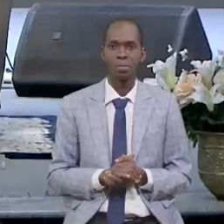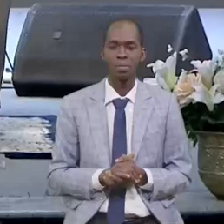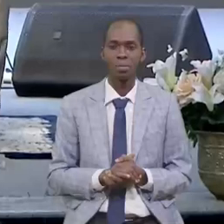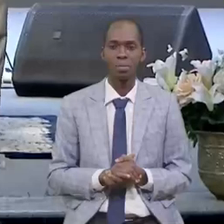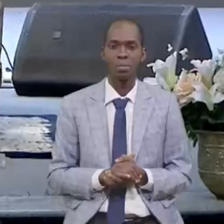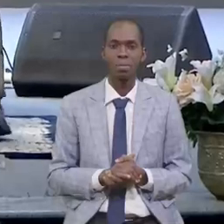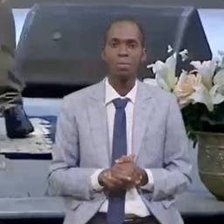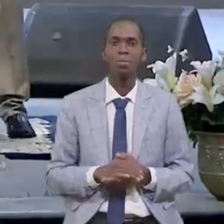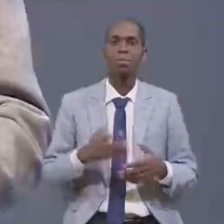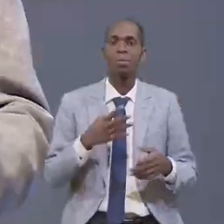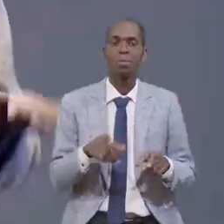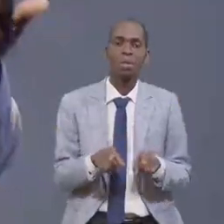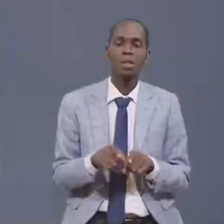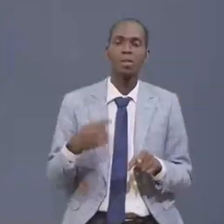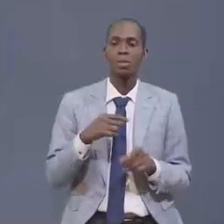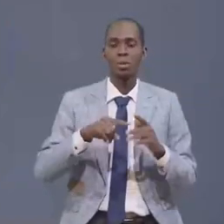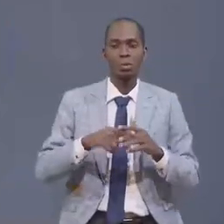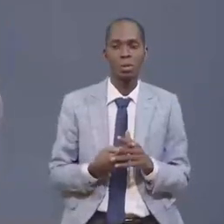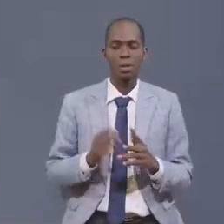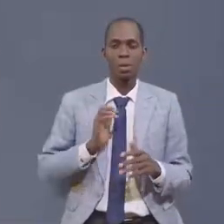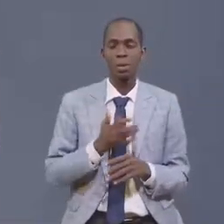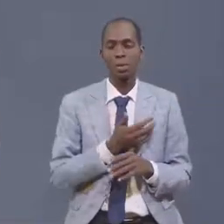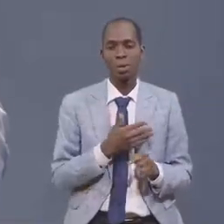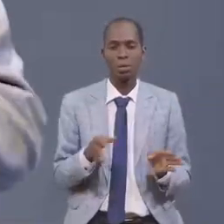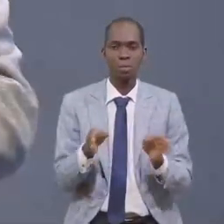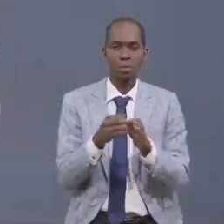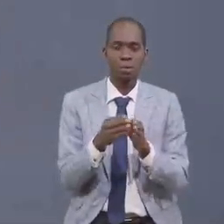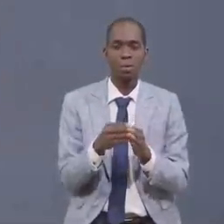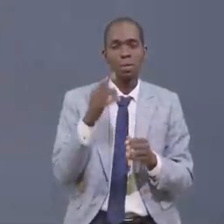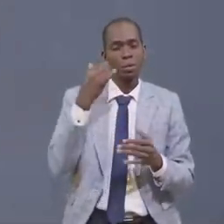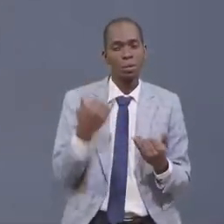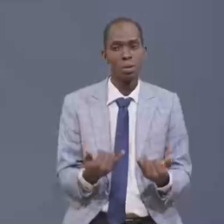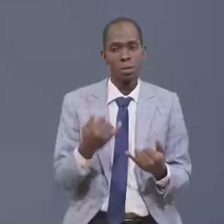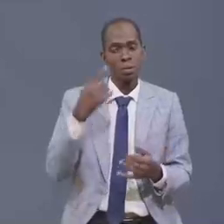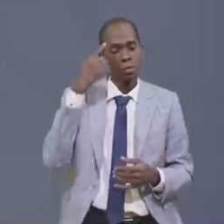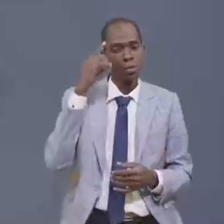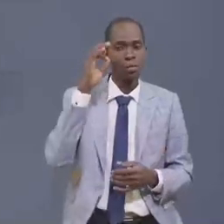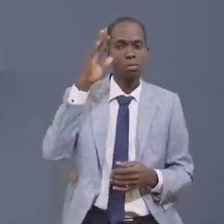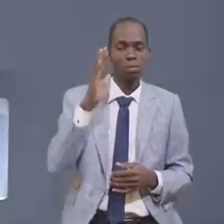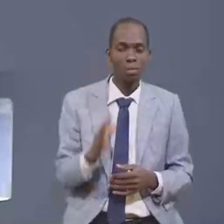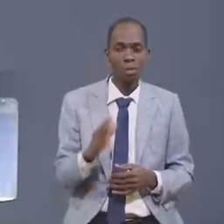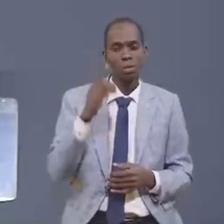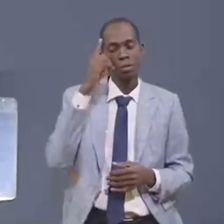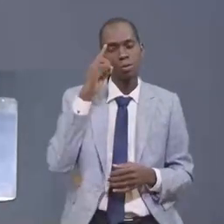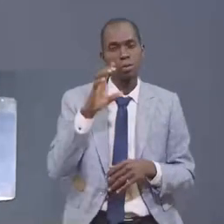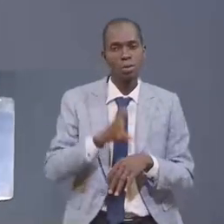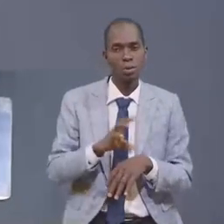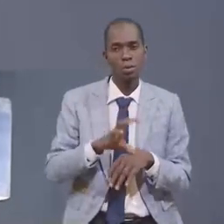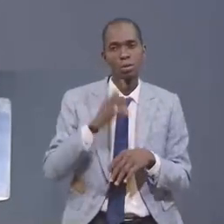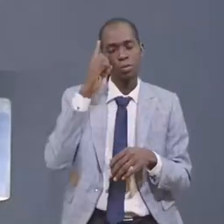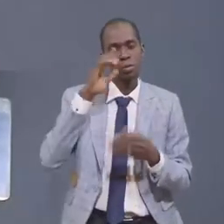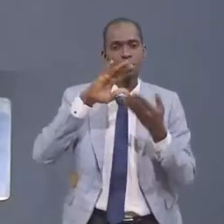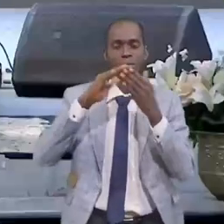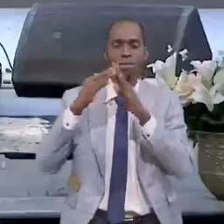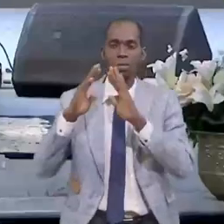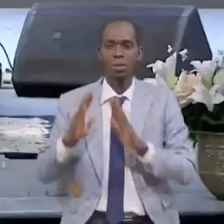Comme nous commençons notre conférence en ce moment, la conférence des ministres, des